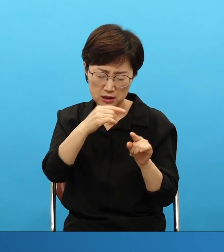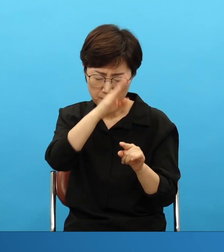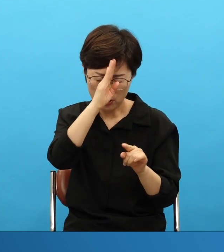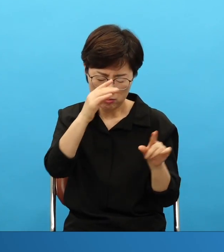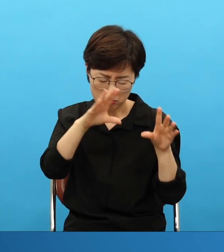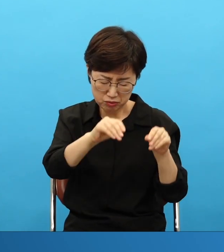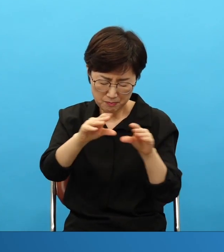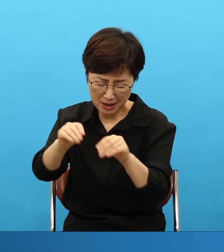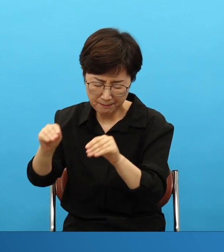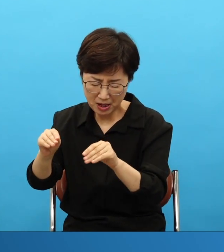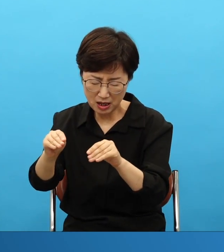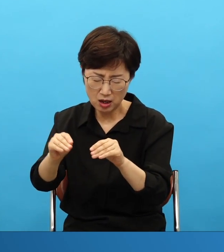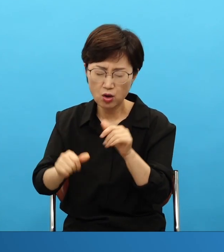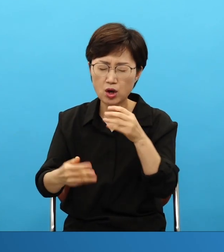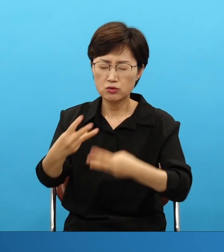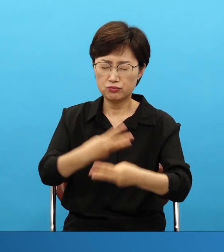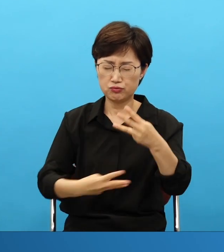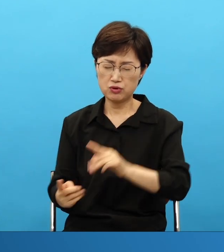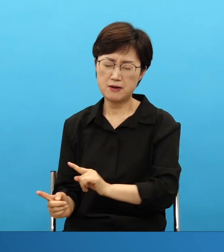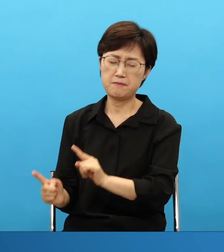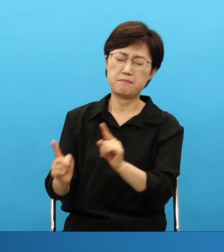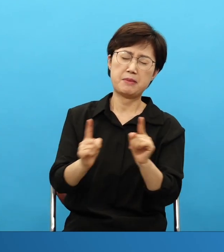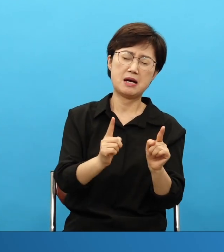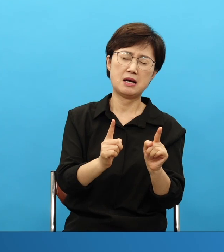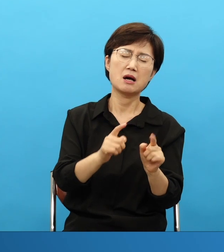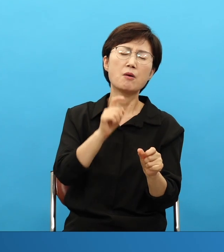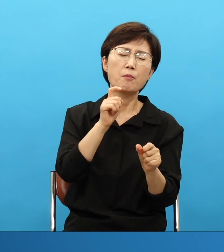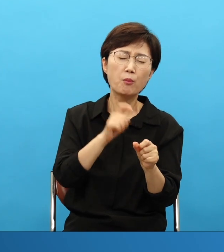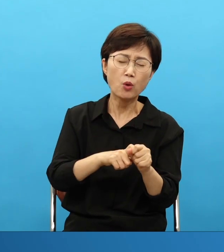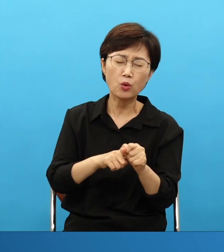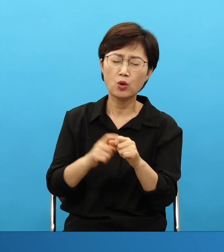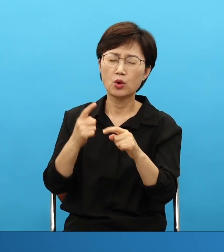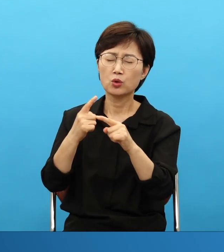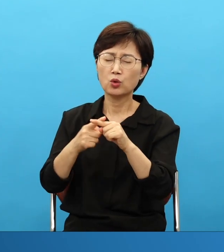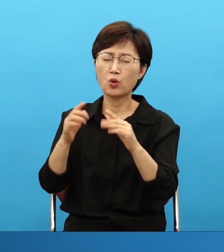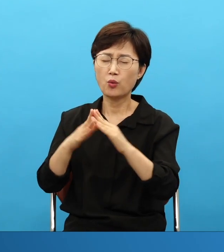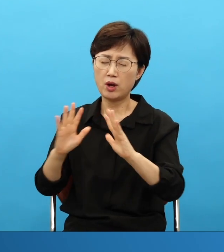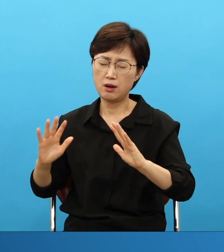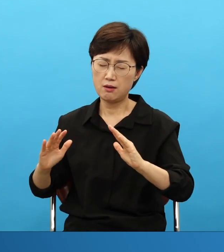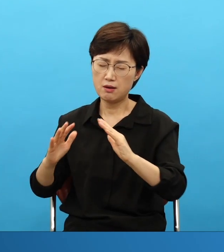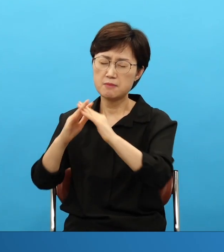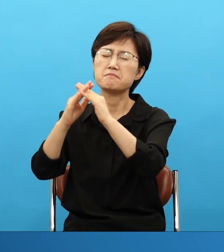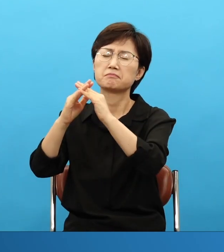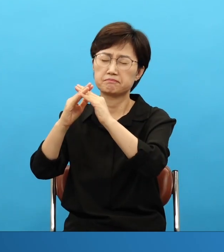복음화 복 축을 위 빛의 되서